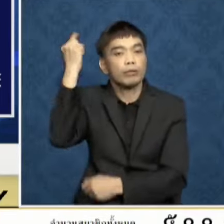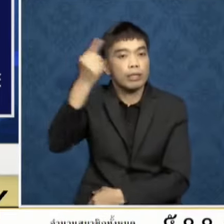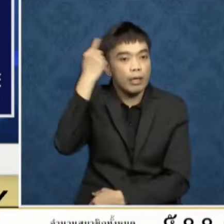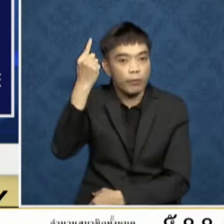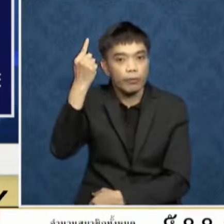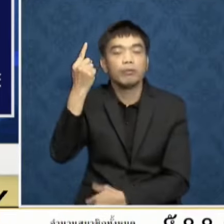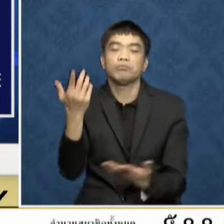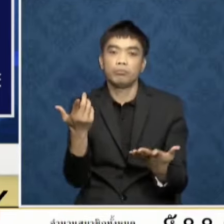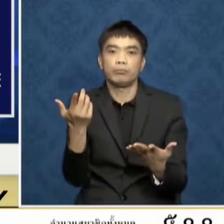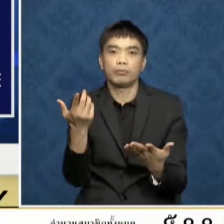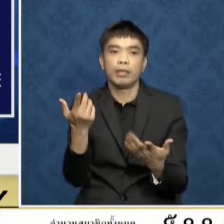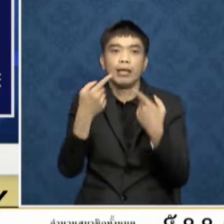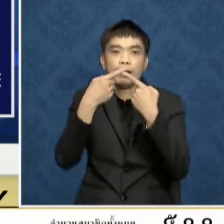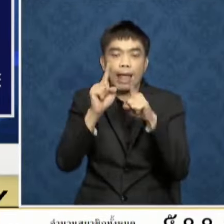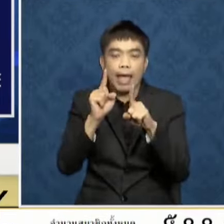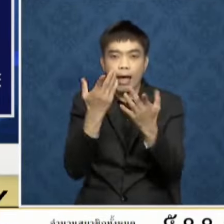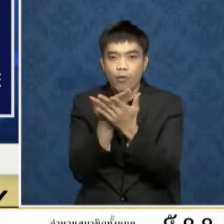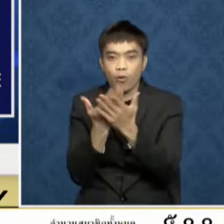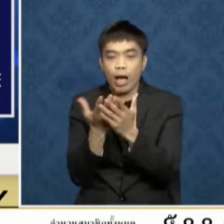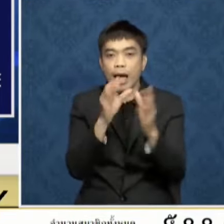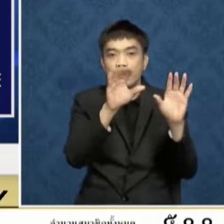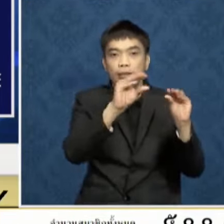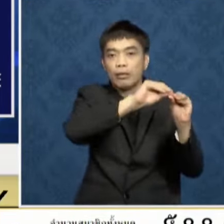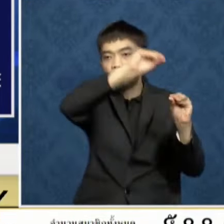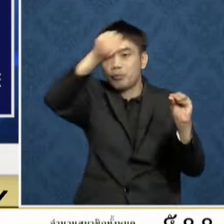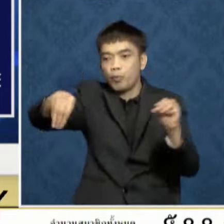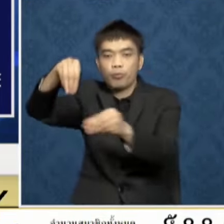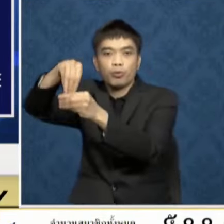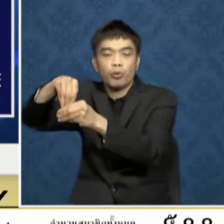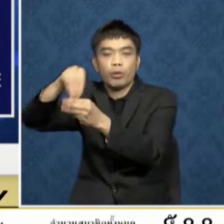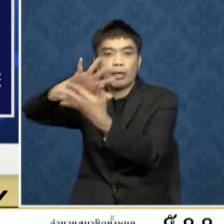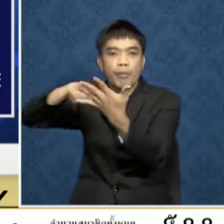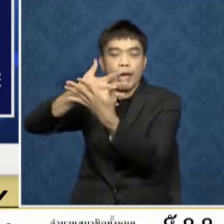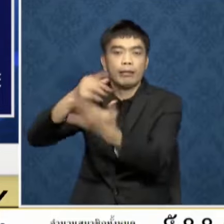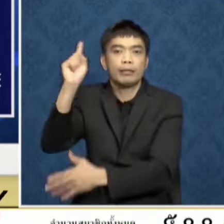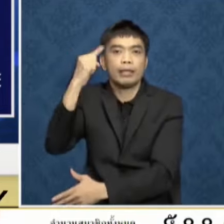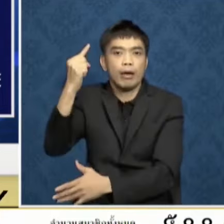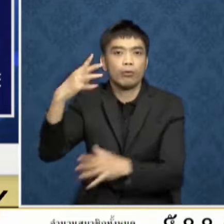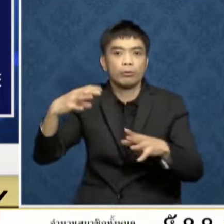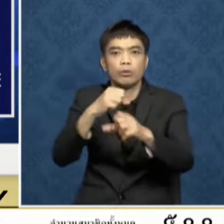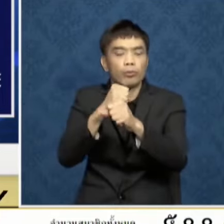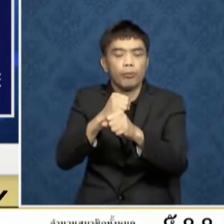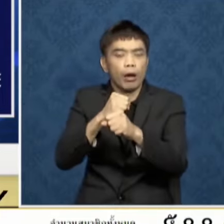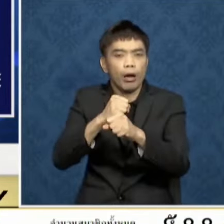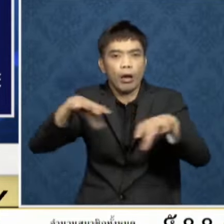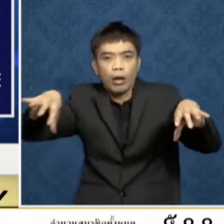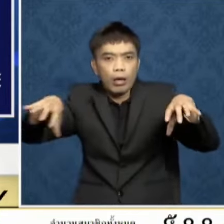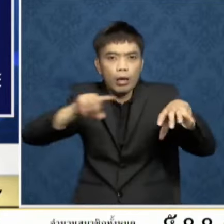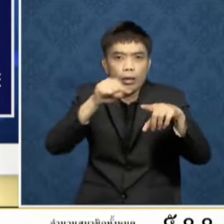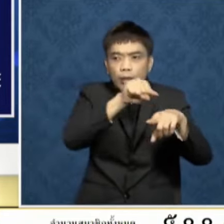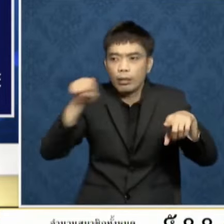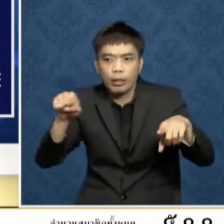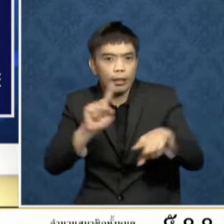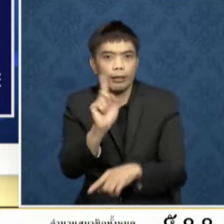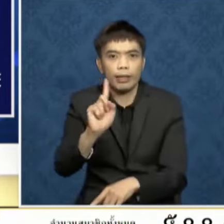อุตสาหกรรมแต่กลับเอาโครงการนี้มาอยู่ในแผนบูท่องเที่ยวสรุปแล้วท่านทำอะไรกันแน่เจาะ